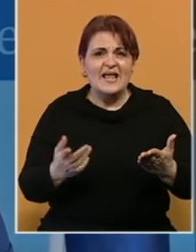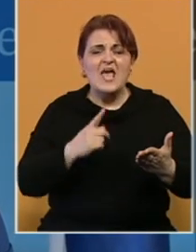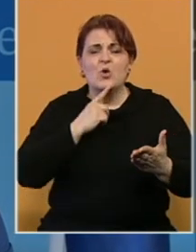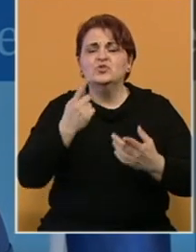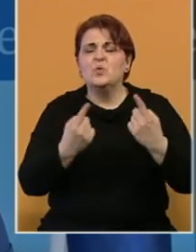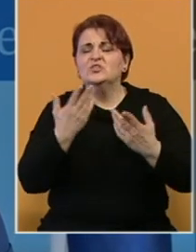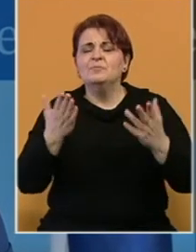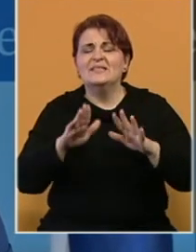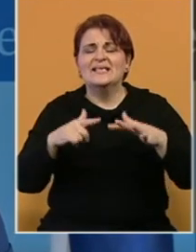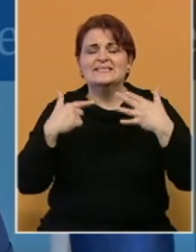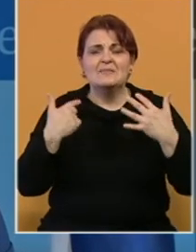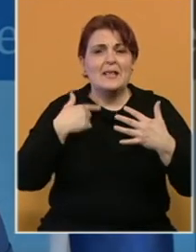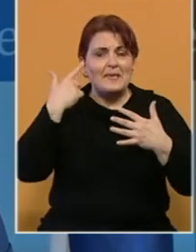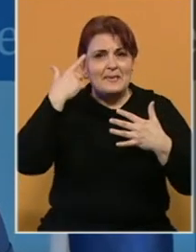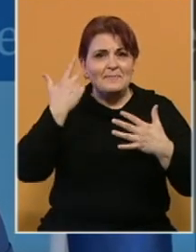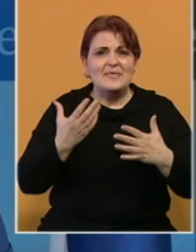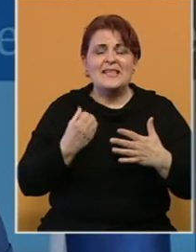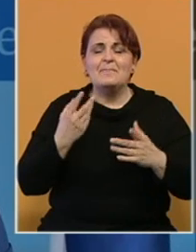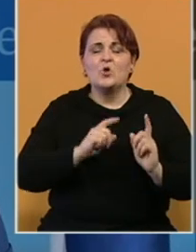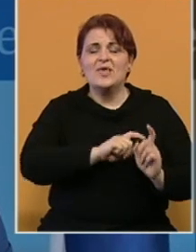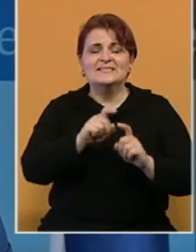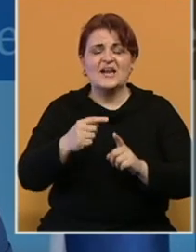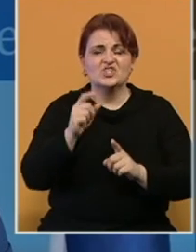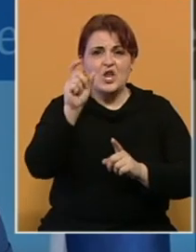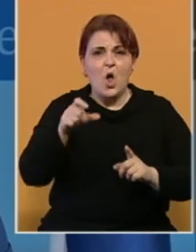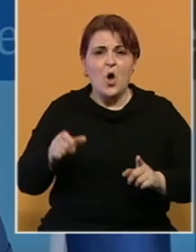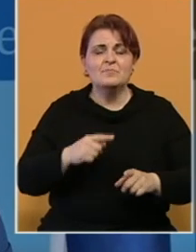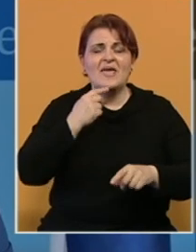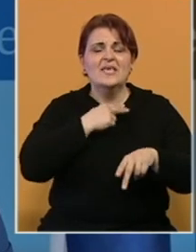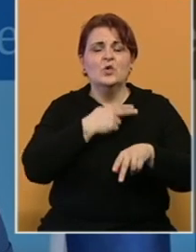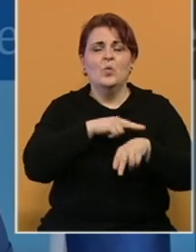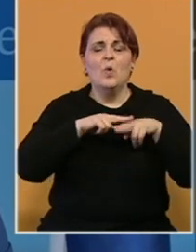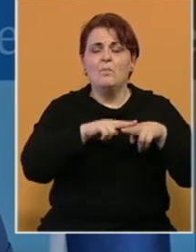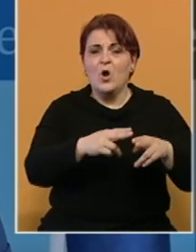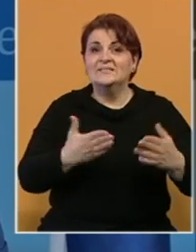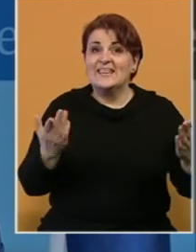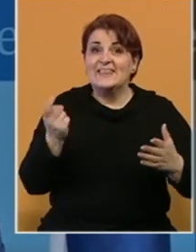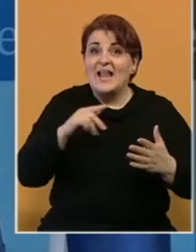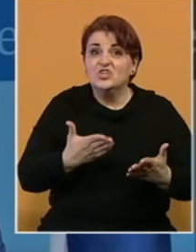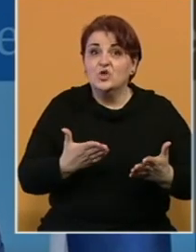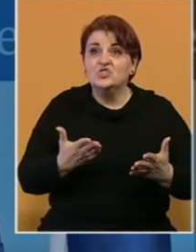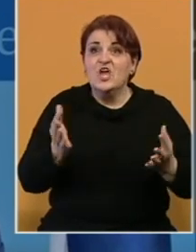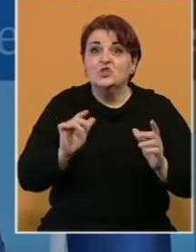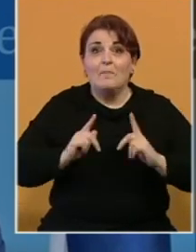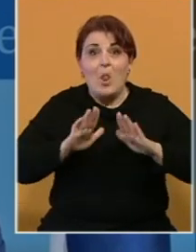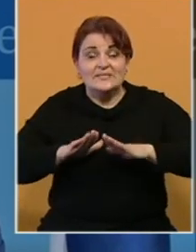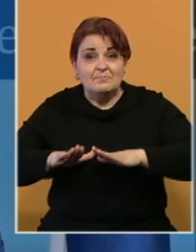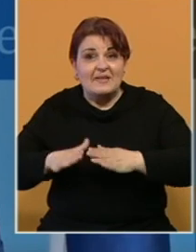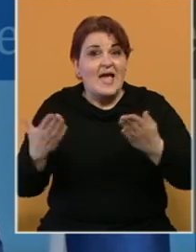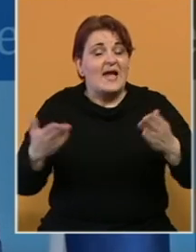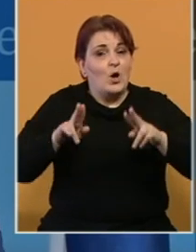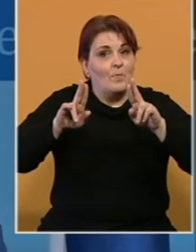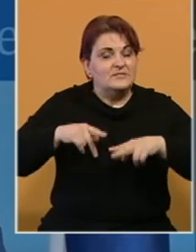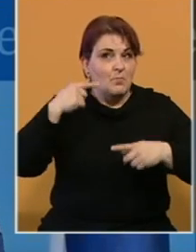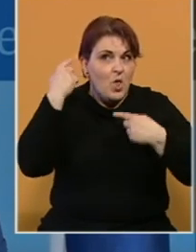7 dana. Prije svega mislim na broj zaraženih lica i broj lica u bolnicama, da vidimo da li će doći do određene stabilizacije, kako bismo